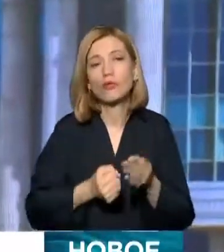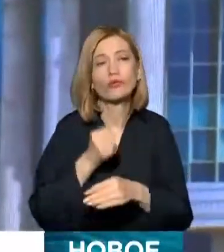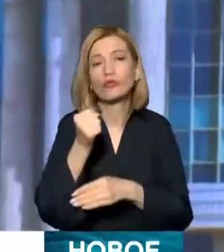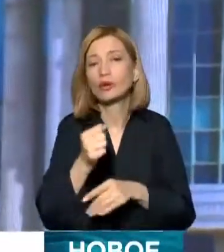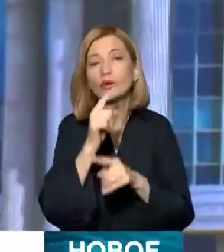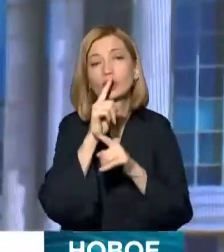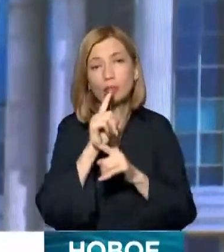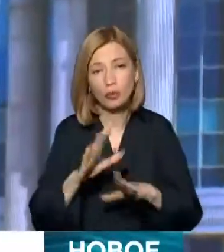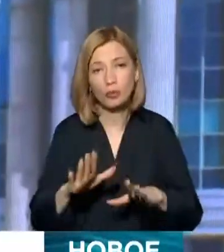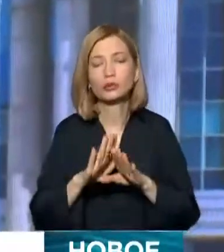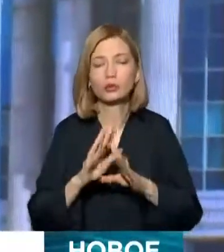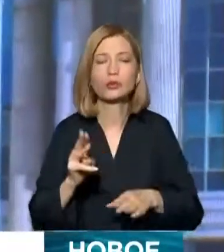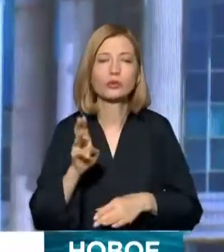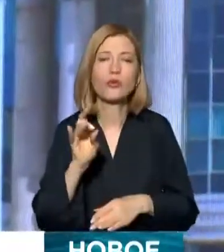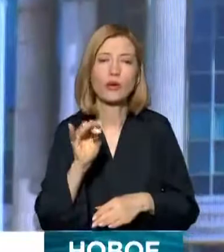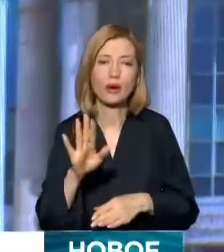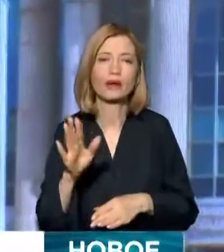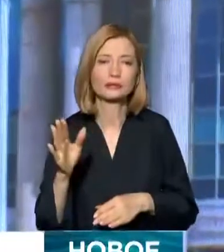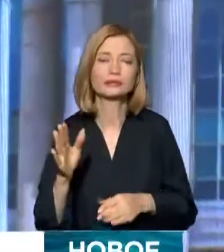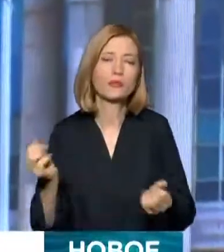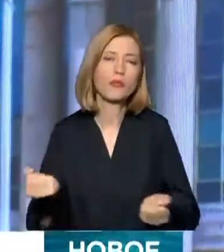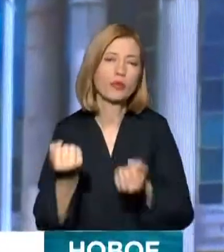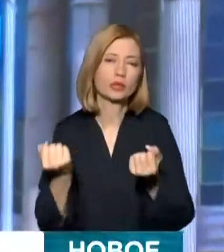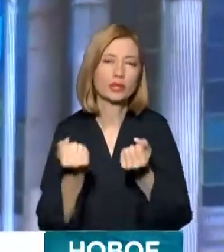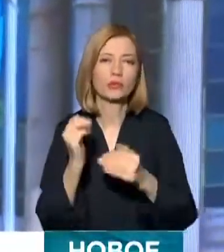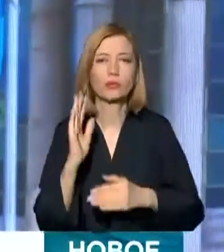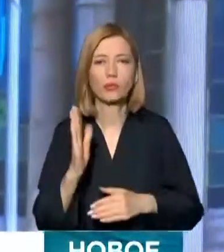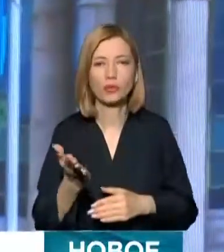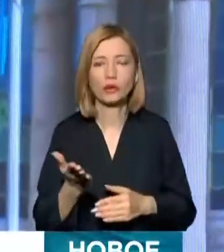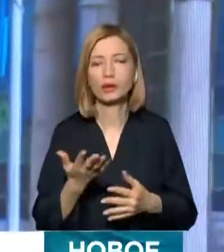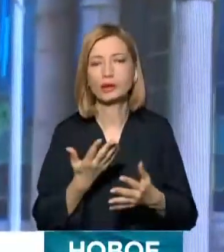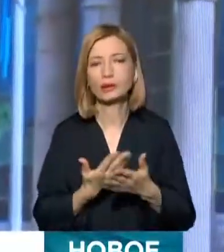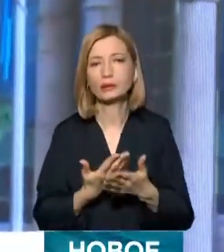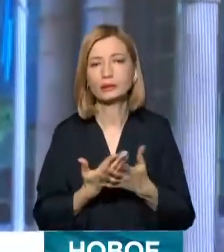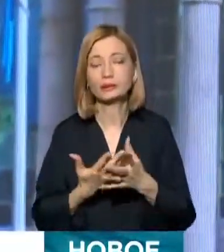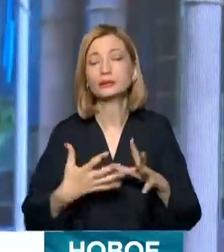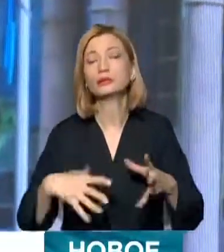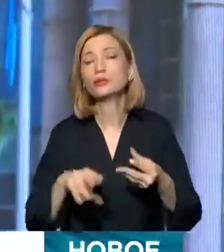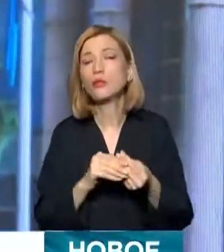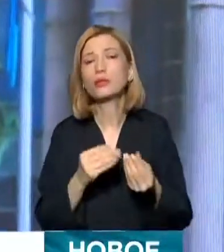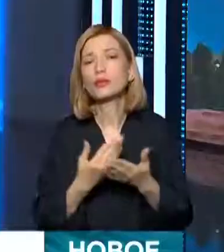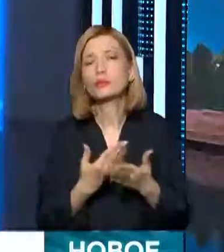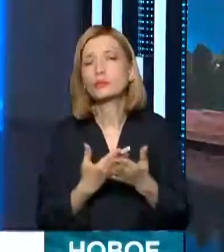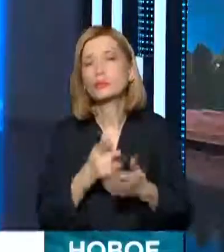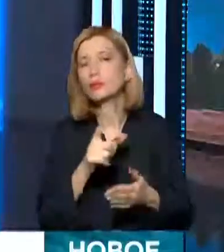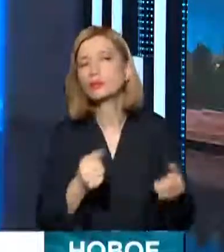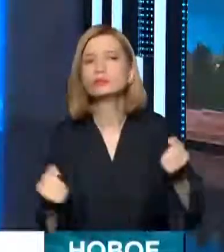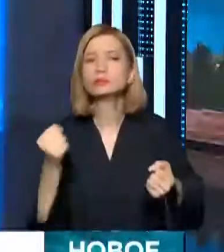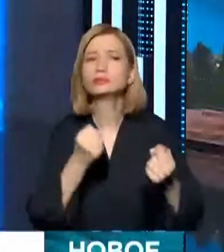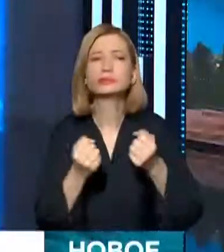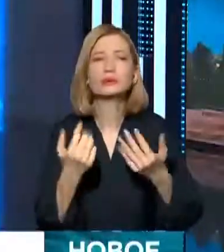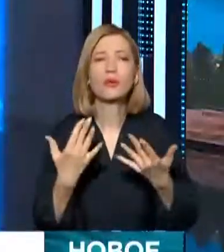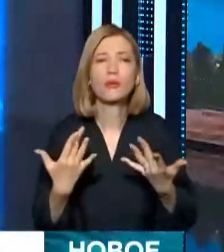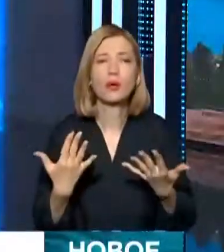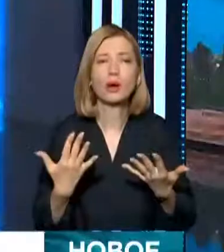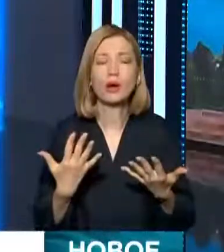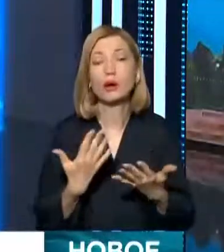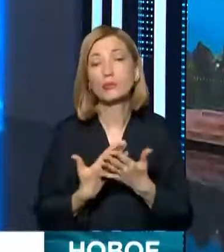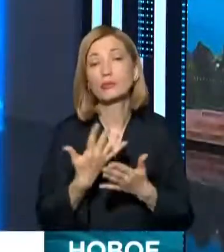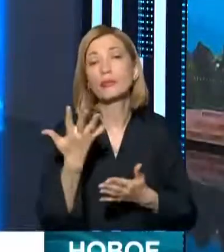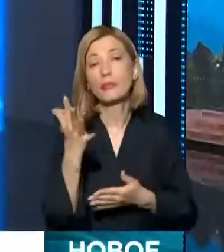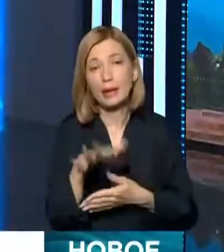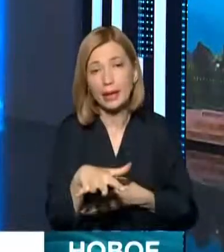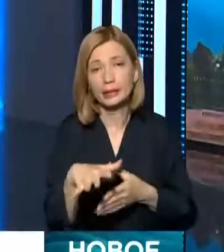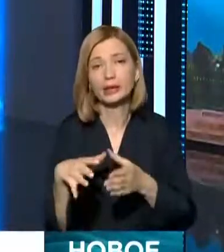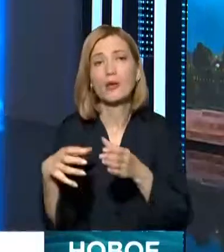каким будет итоговое решение, да, то есть в одном из выступлений от и одного из представителей... сколько всего тогда, как вы думаете, ну, сейчас кандидатов? У нас получается 5 партий, и, в